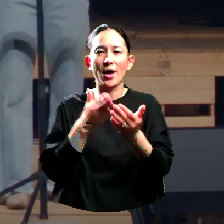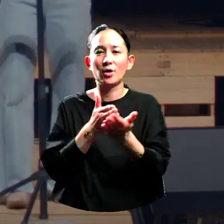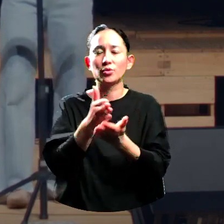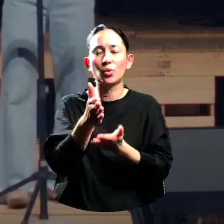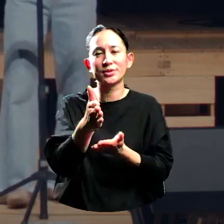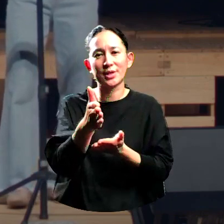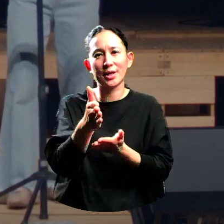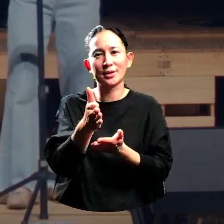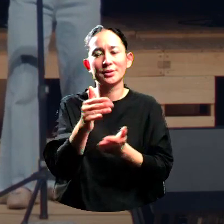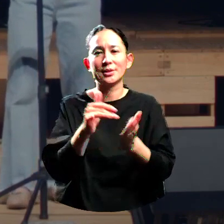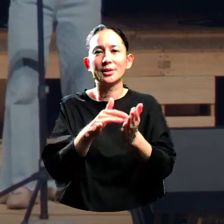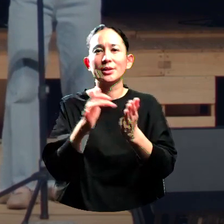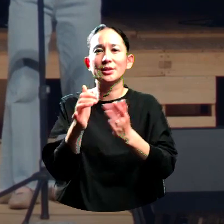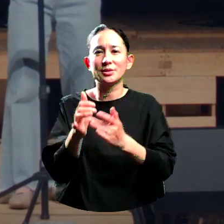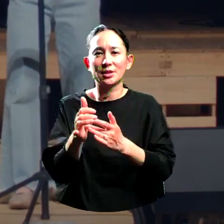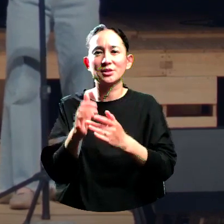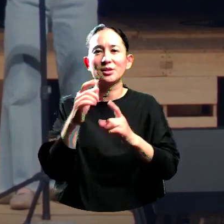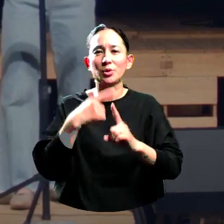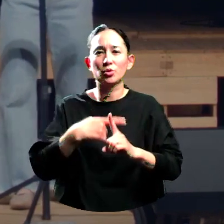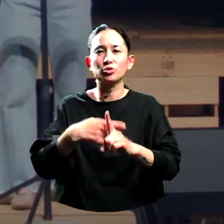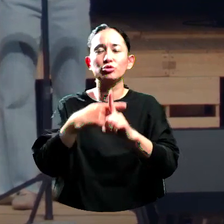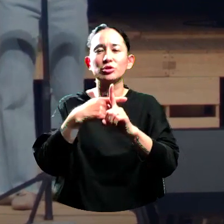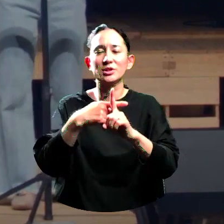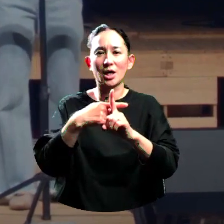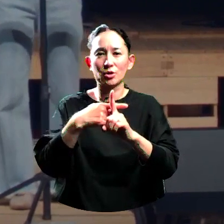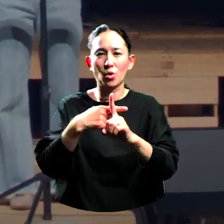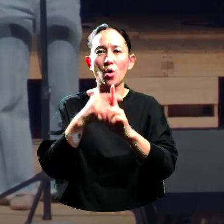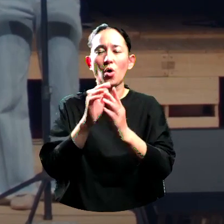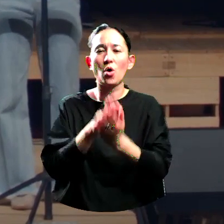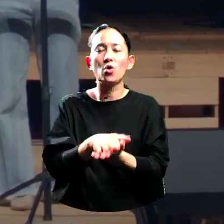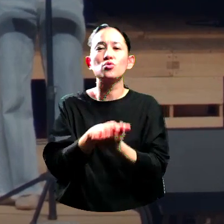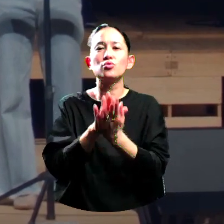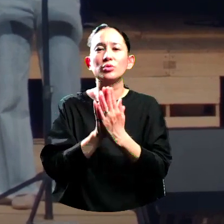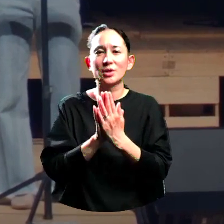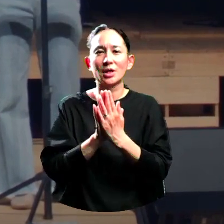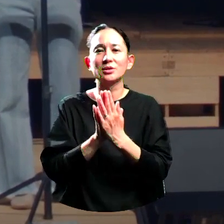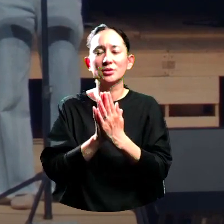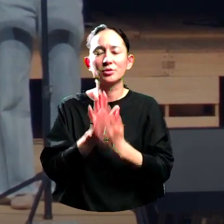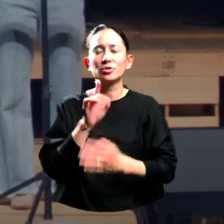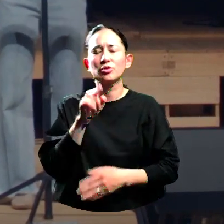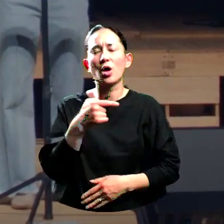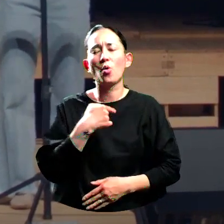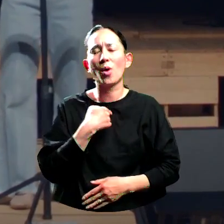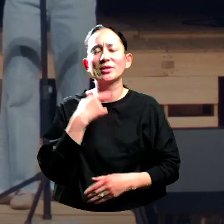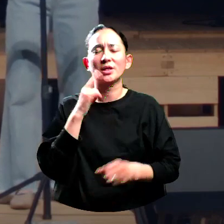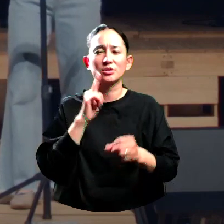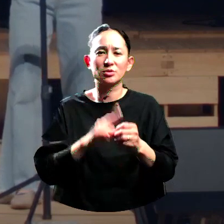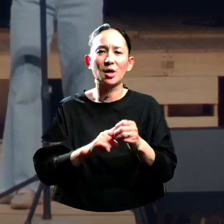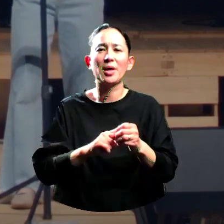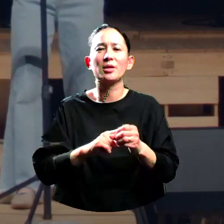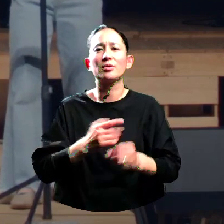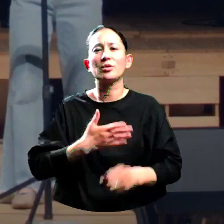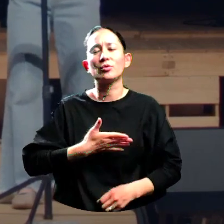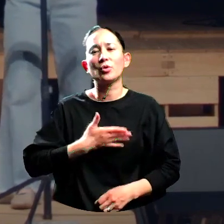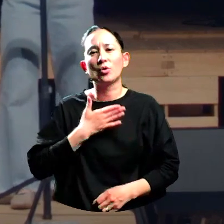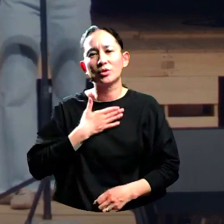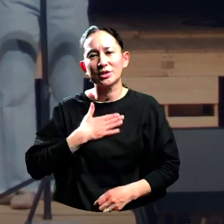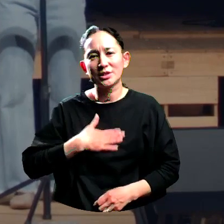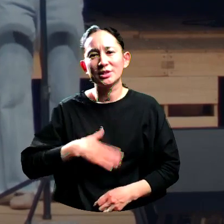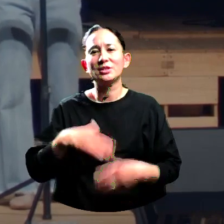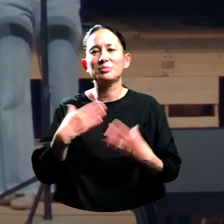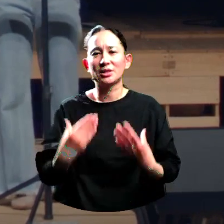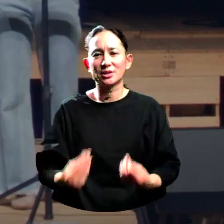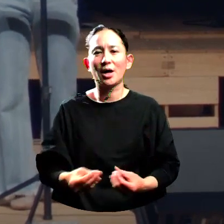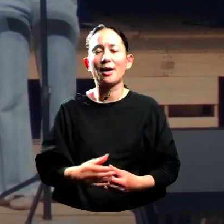イエス様の十字架と復活が私のためであったと知った。 Through this worship service, I realized that